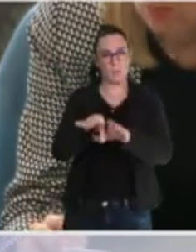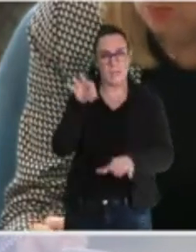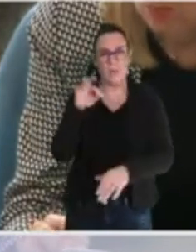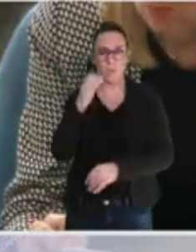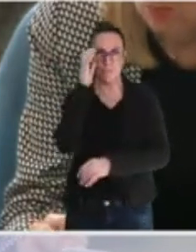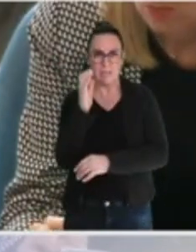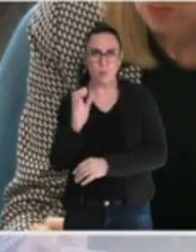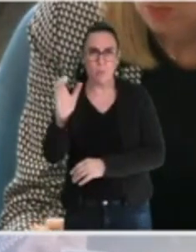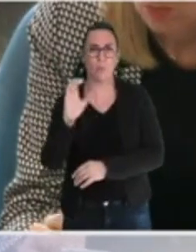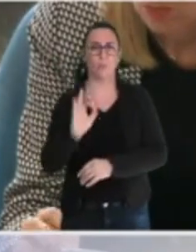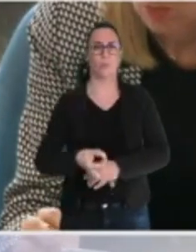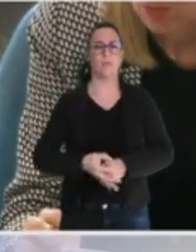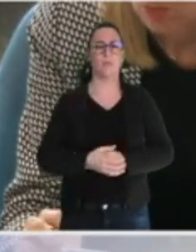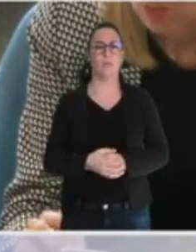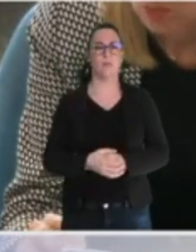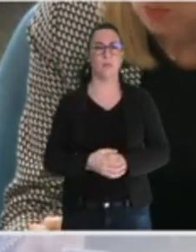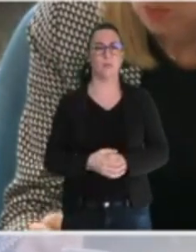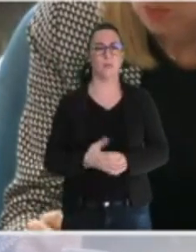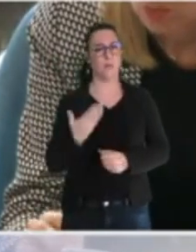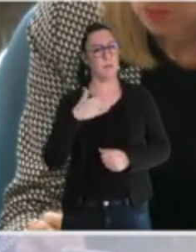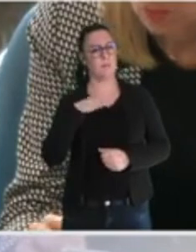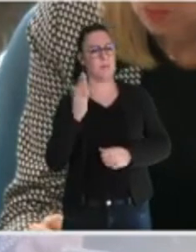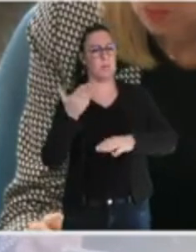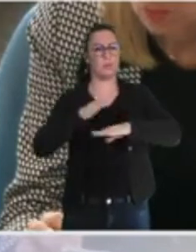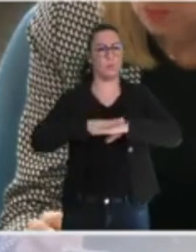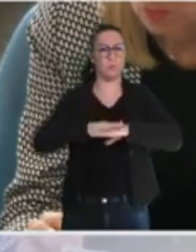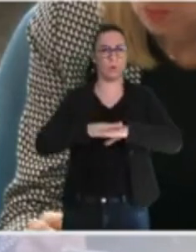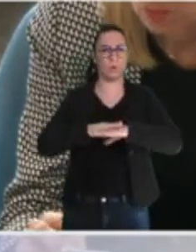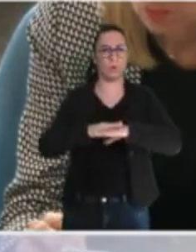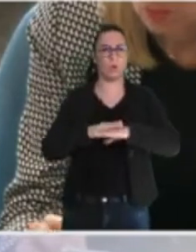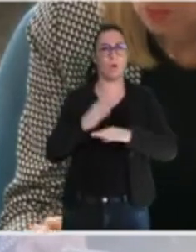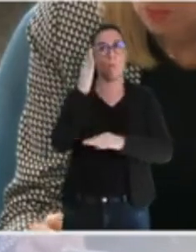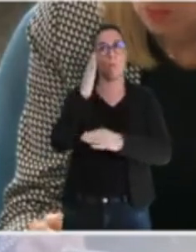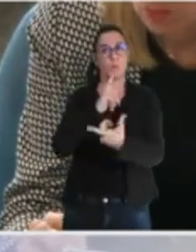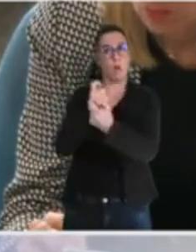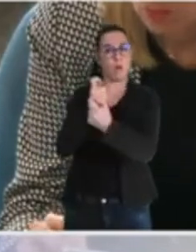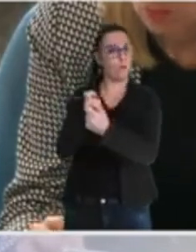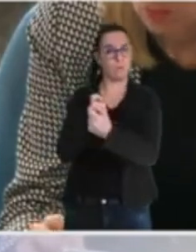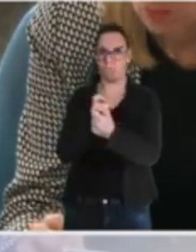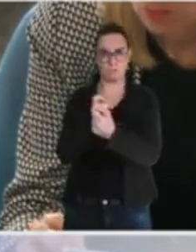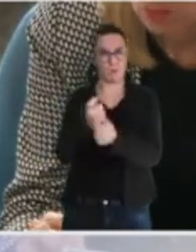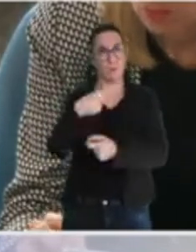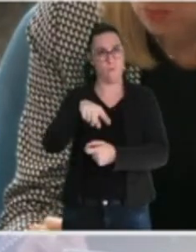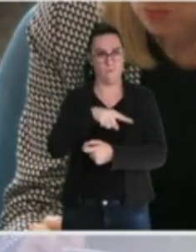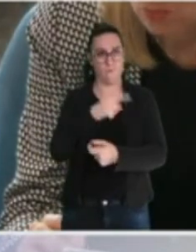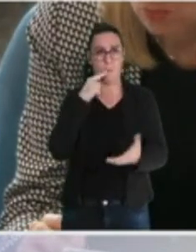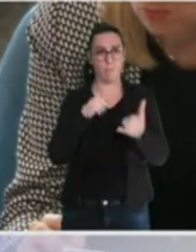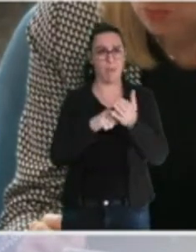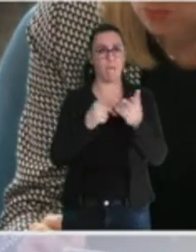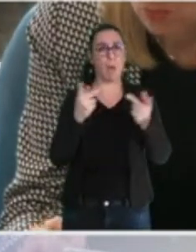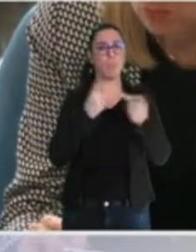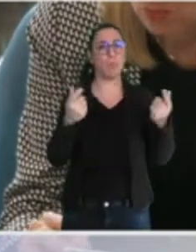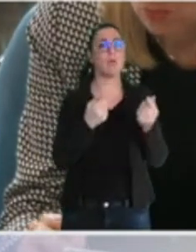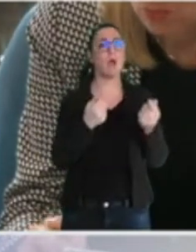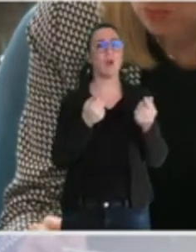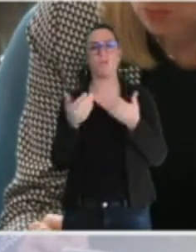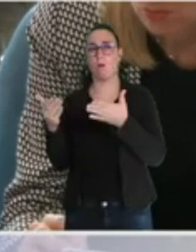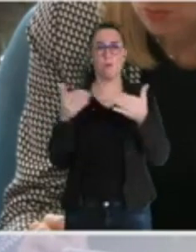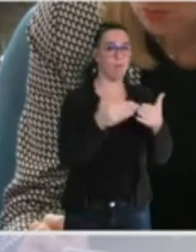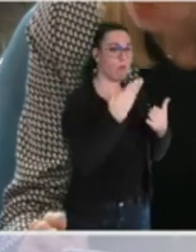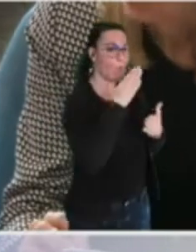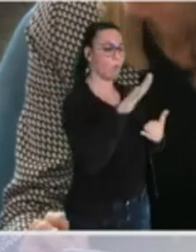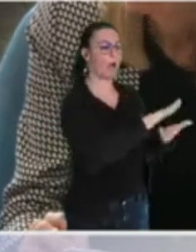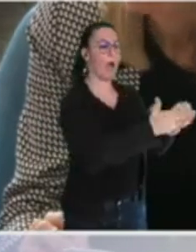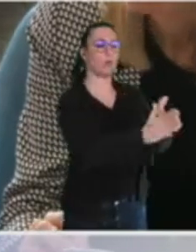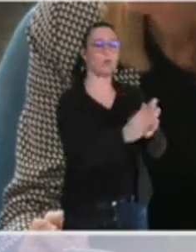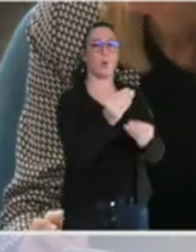écoutent. Mais au lieu de répondre à leurs besoins, vous semblez concentrer les moyens publics vers certaines associations